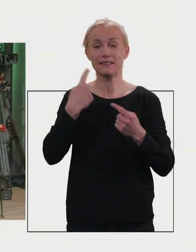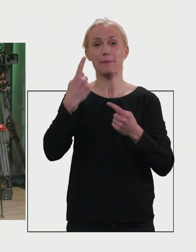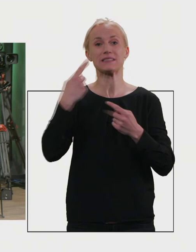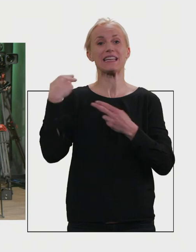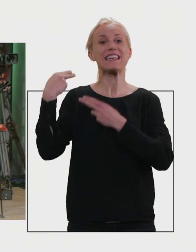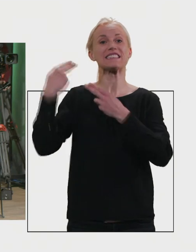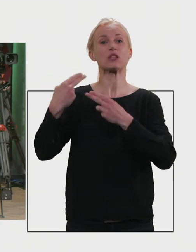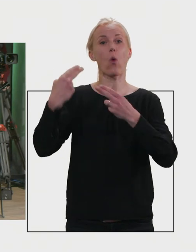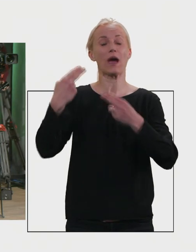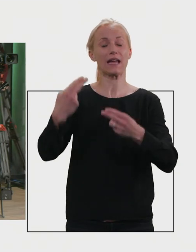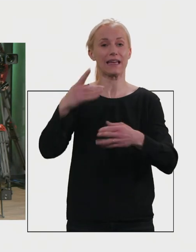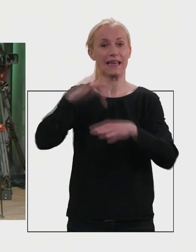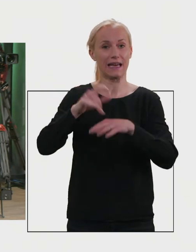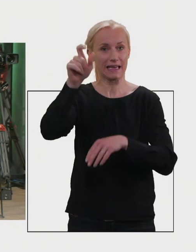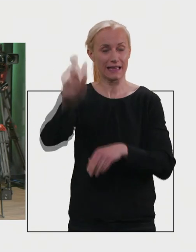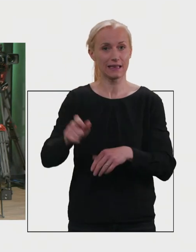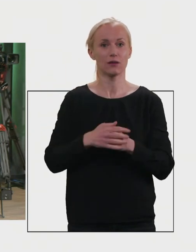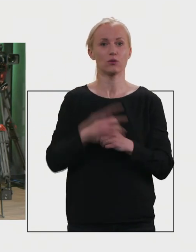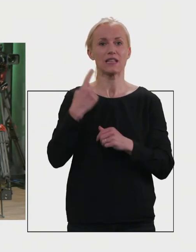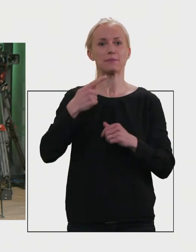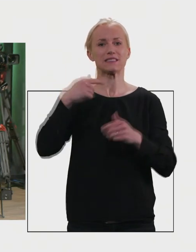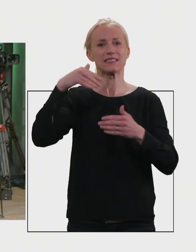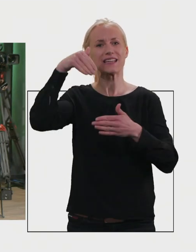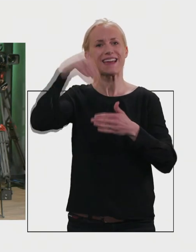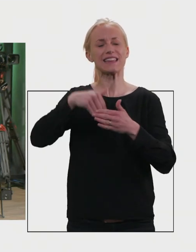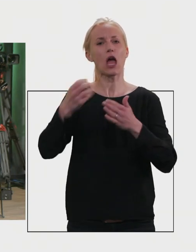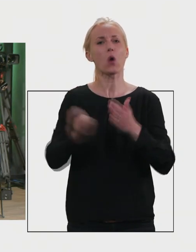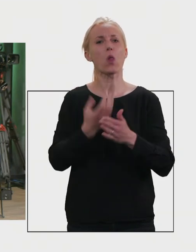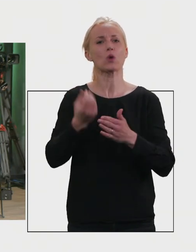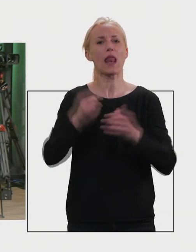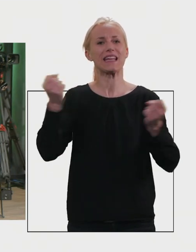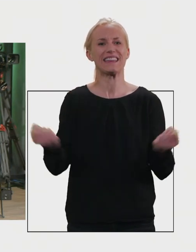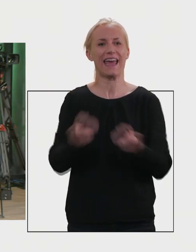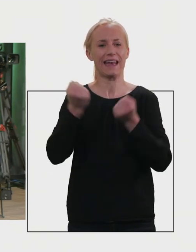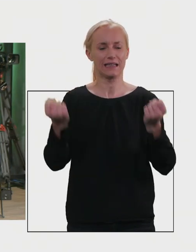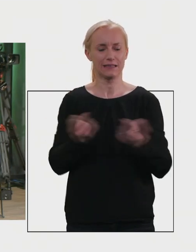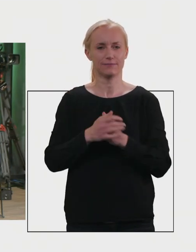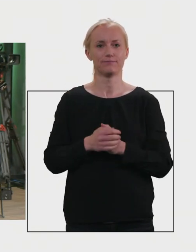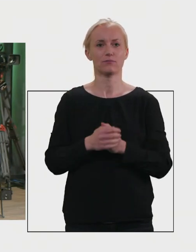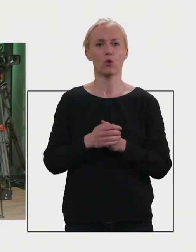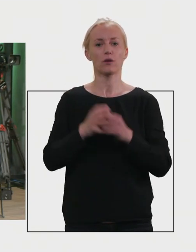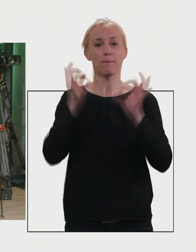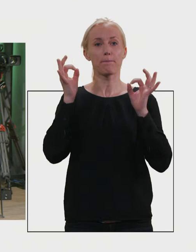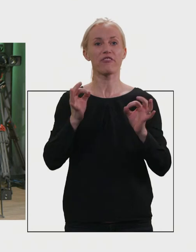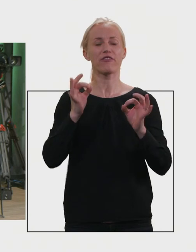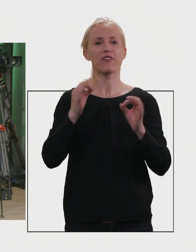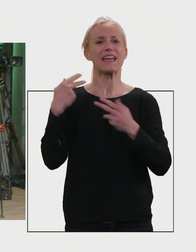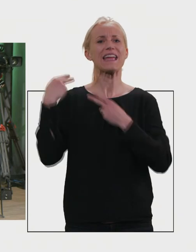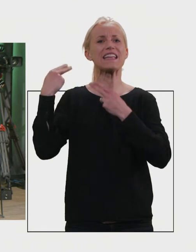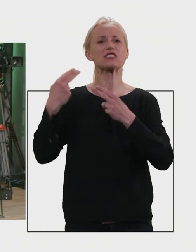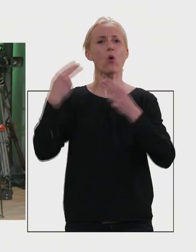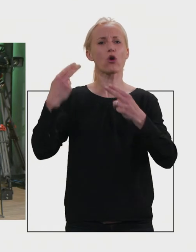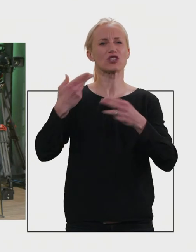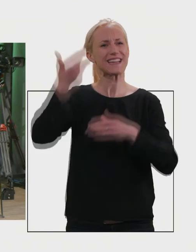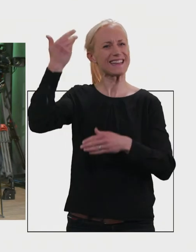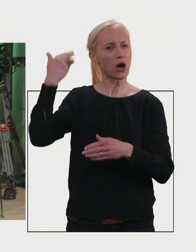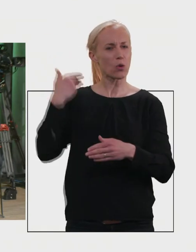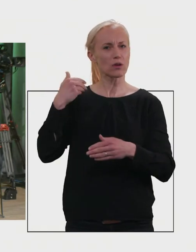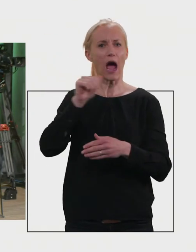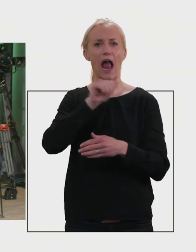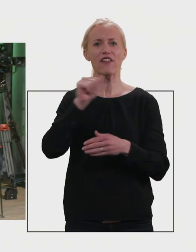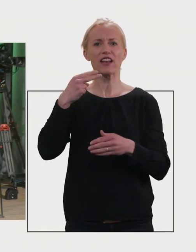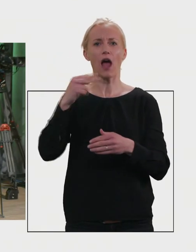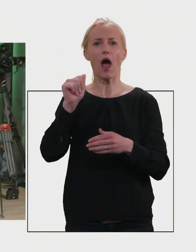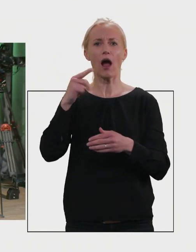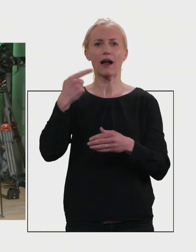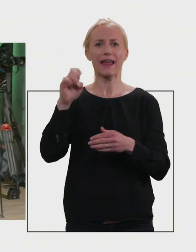und interkulturelle Trainerin. Und dann haben wir auch noch für den historischen Background Alfred Hagemann. Er ist